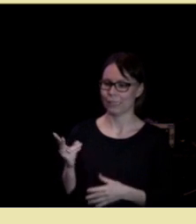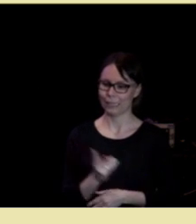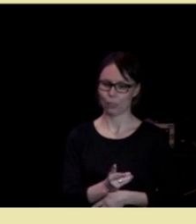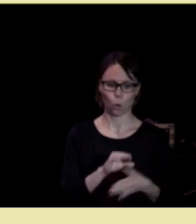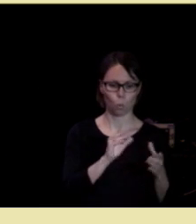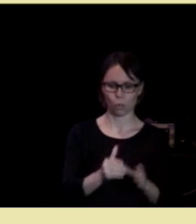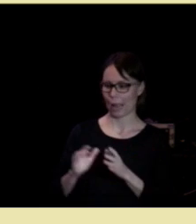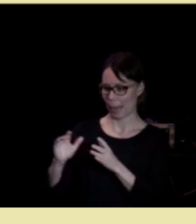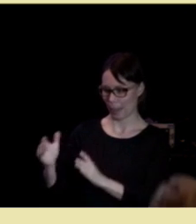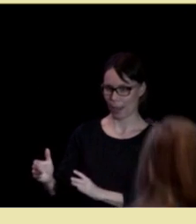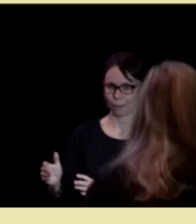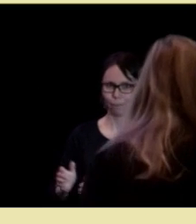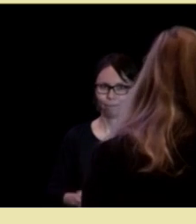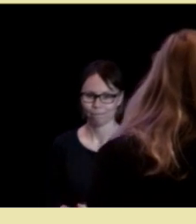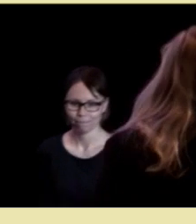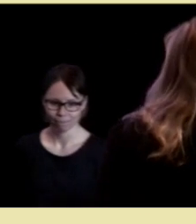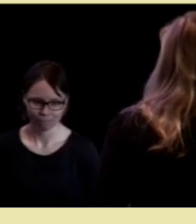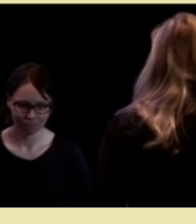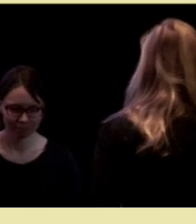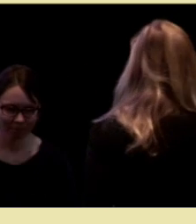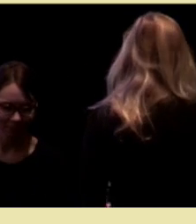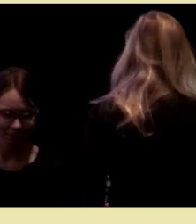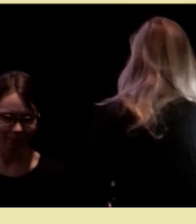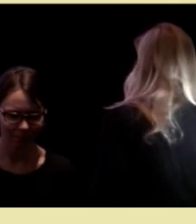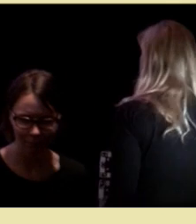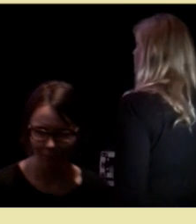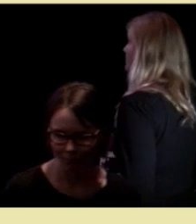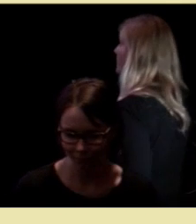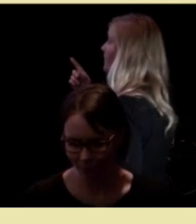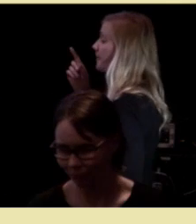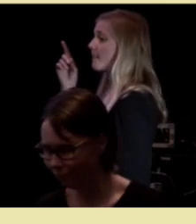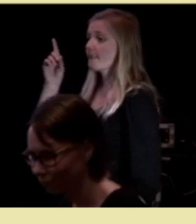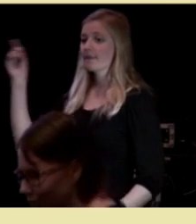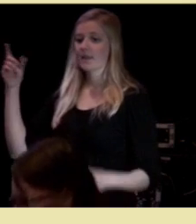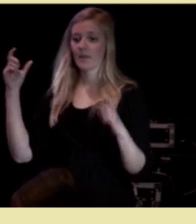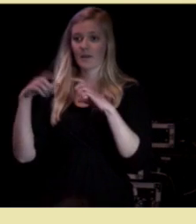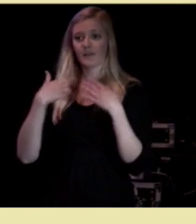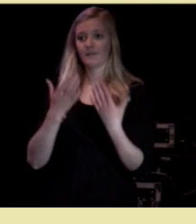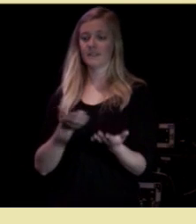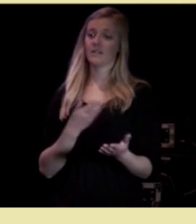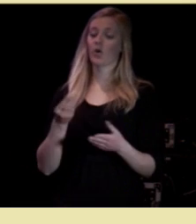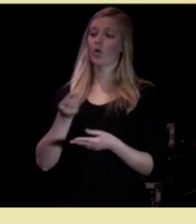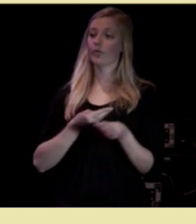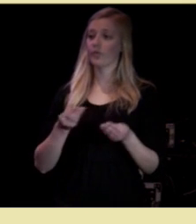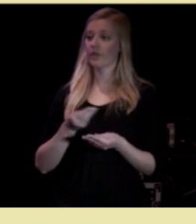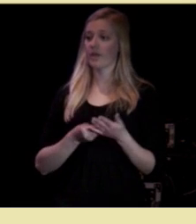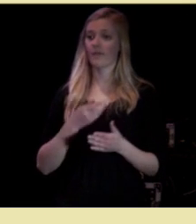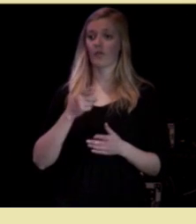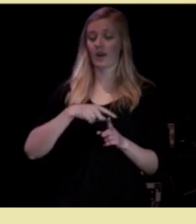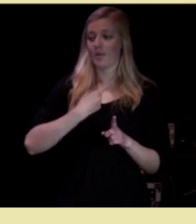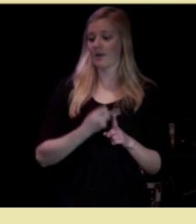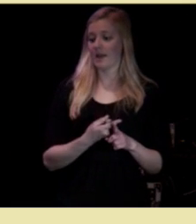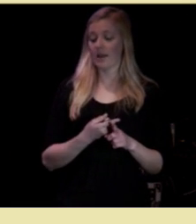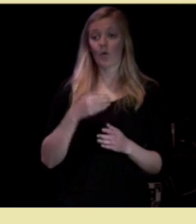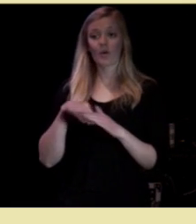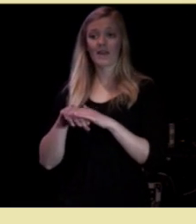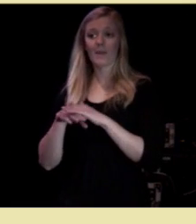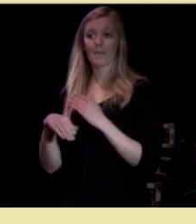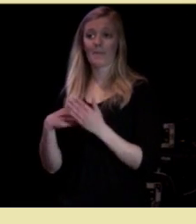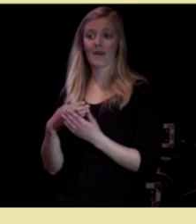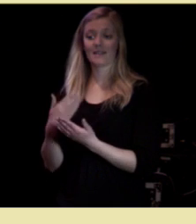modellene. Dette bildet viser kostnadene til rehabiliteringen og til hjemmetjenestene året